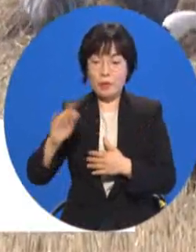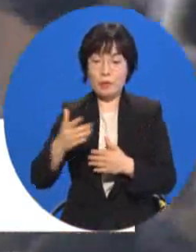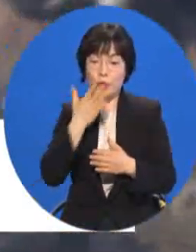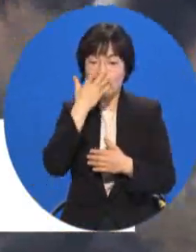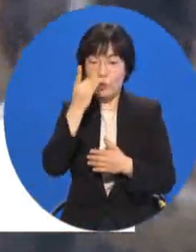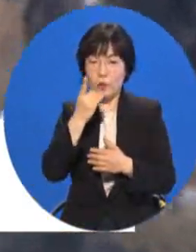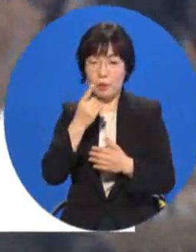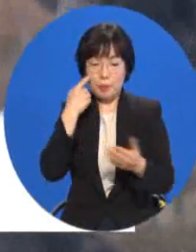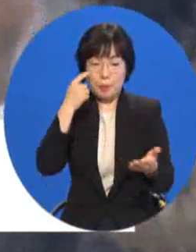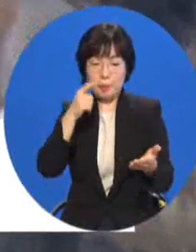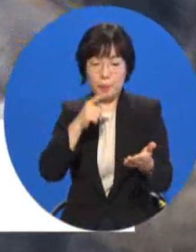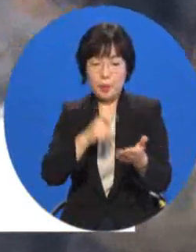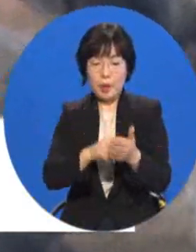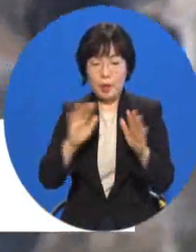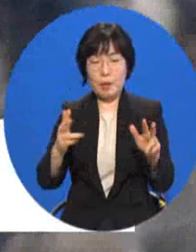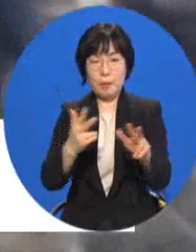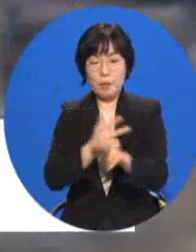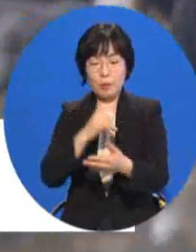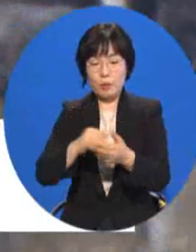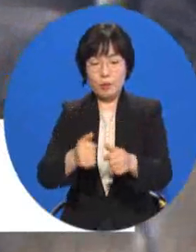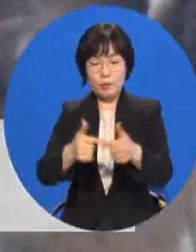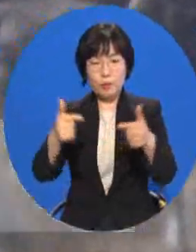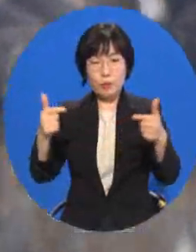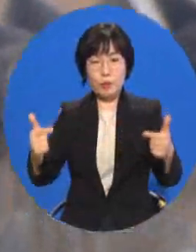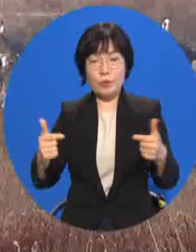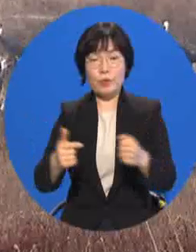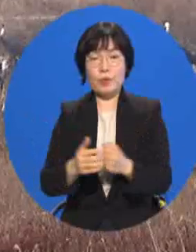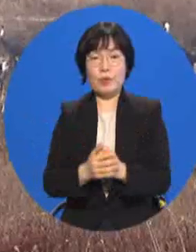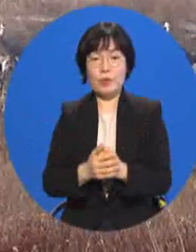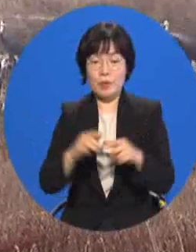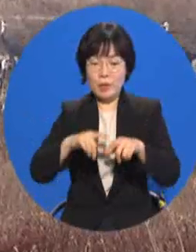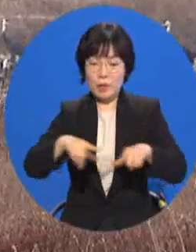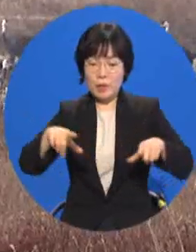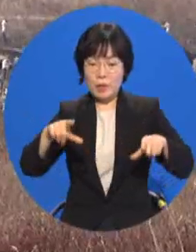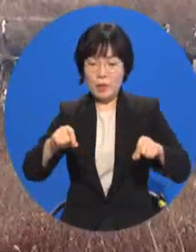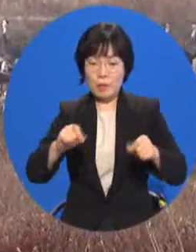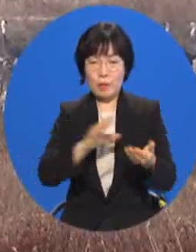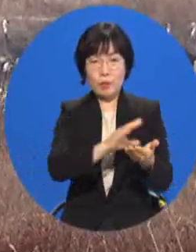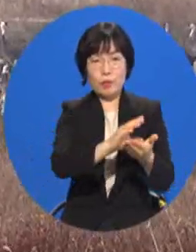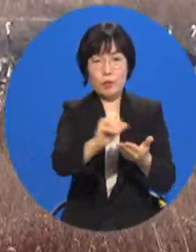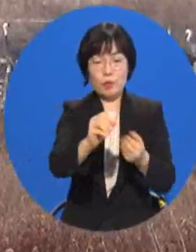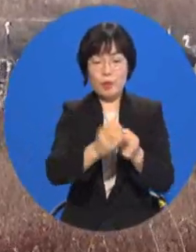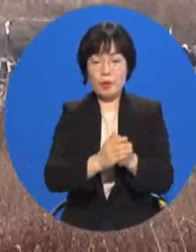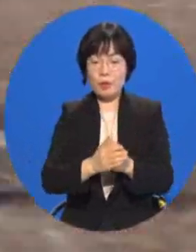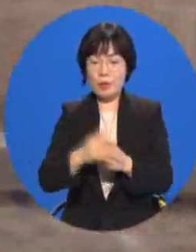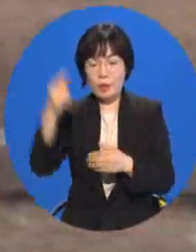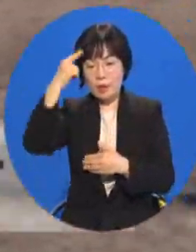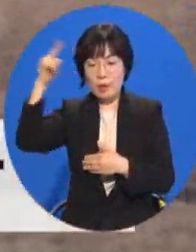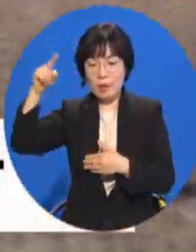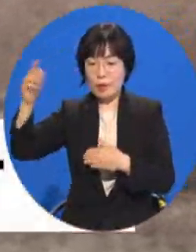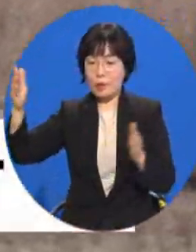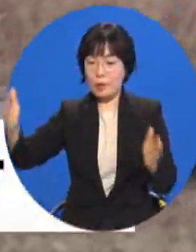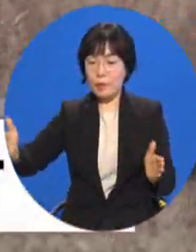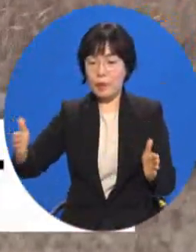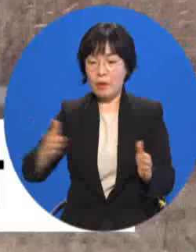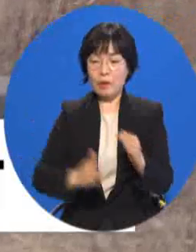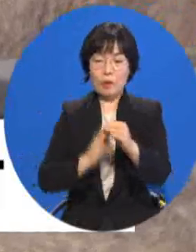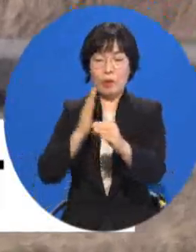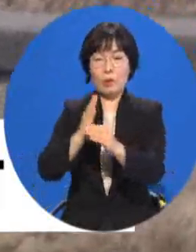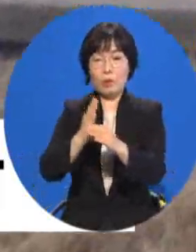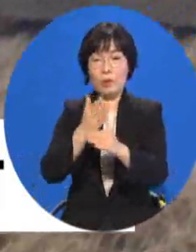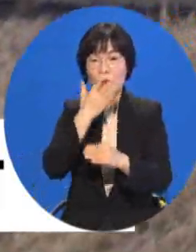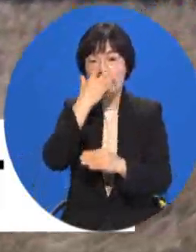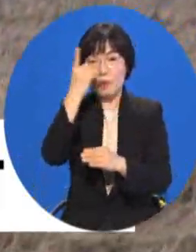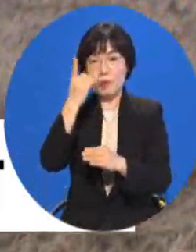월동했는데 이번 주 들어 개체 수가 크게 늘었습니다. 일본 이즈미에서 출발해 시베리아 번식지로 이동하는 흑두루미가